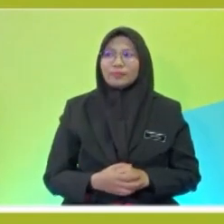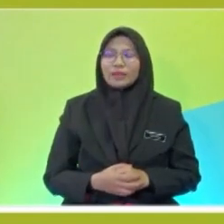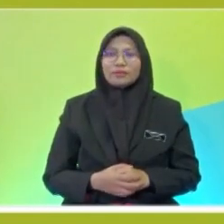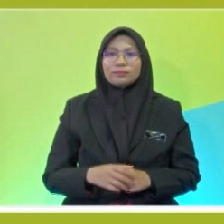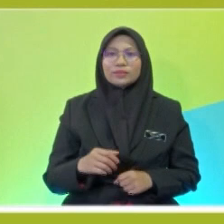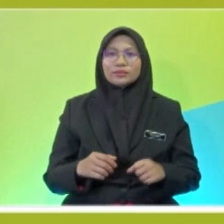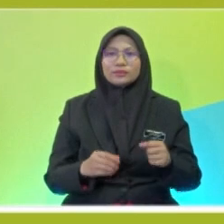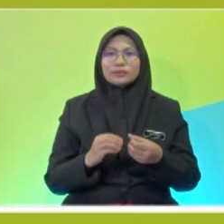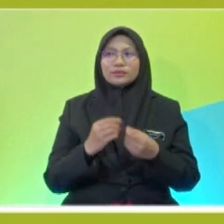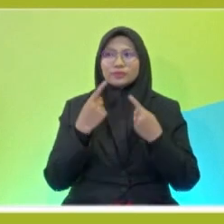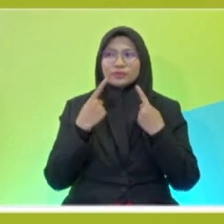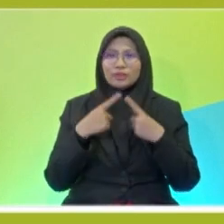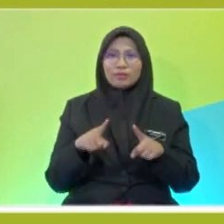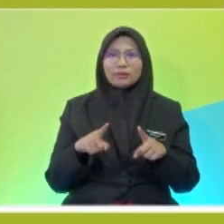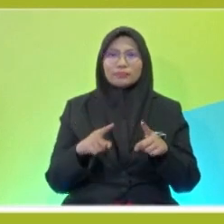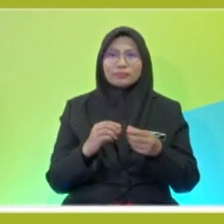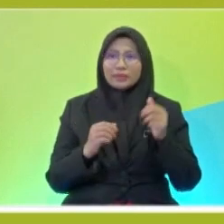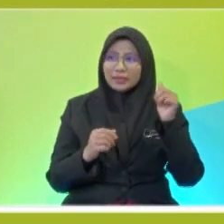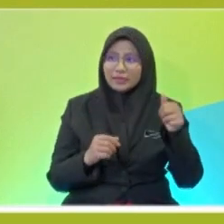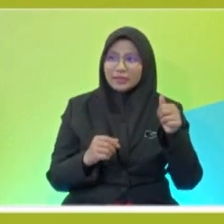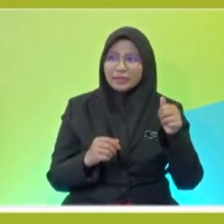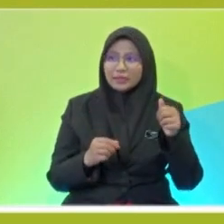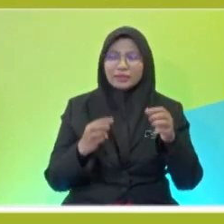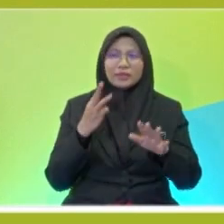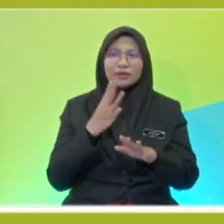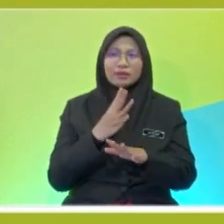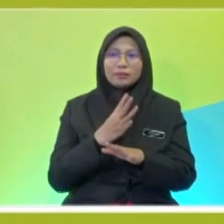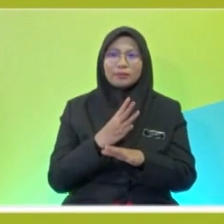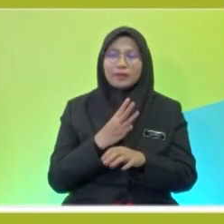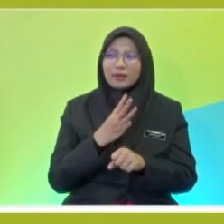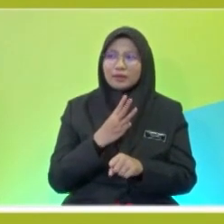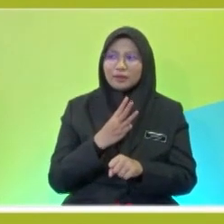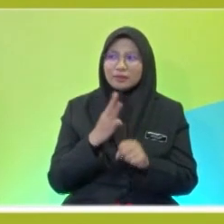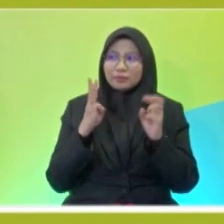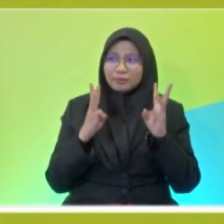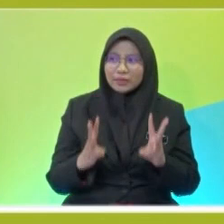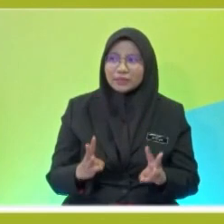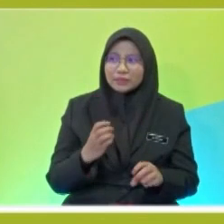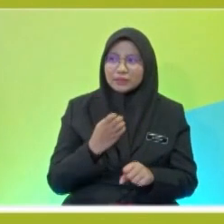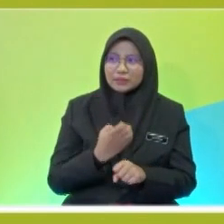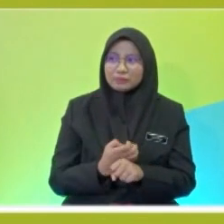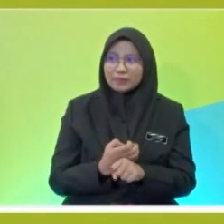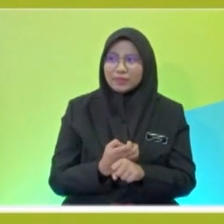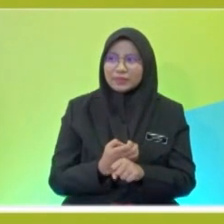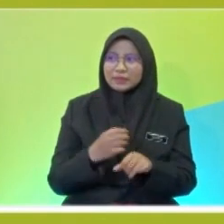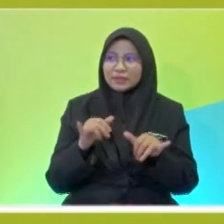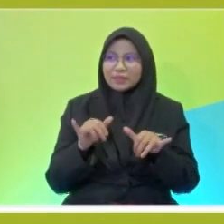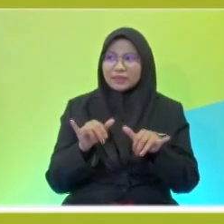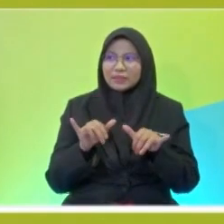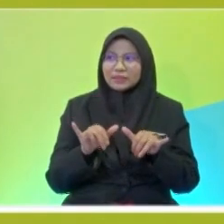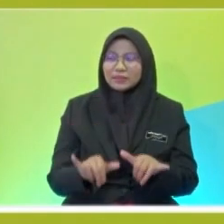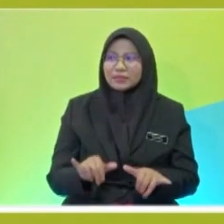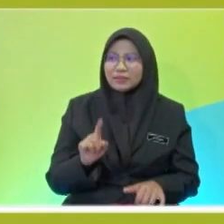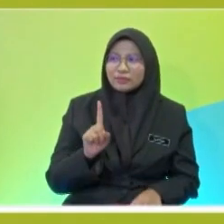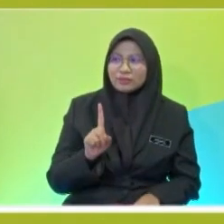bersama masyarakat sekeliling atau bersama laporan lainnya contoh jawaban kedua selain anak-anak tidak pulang warga umat juga tidak